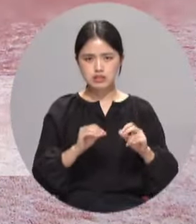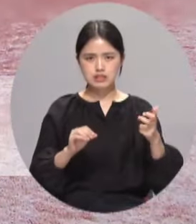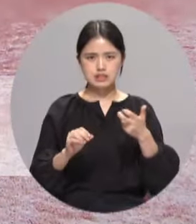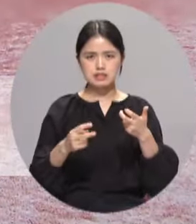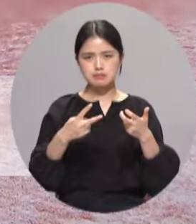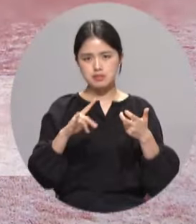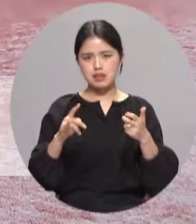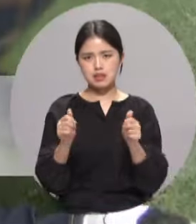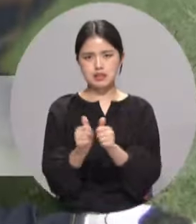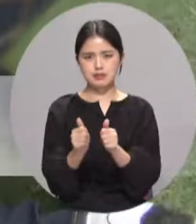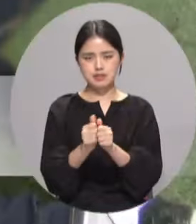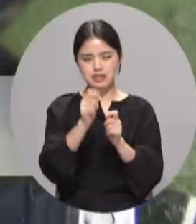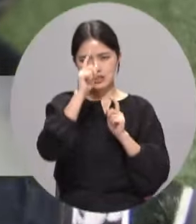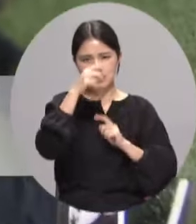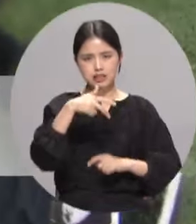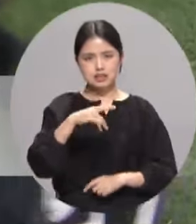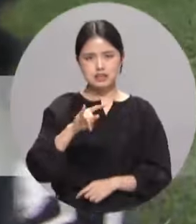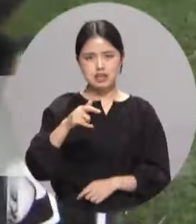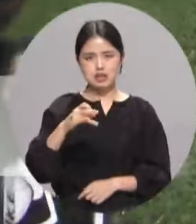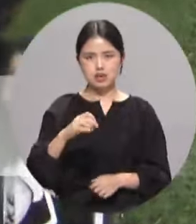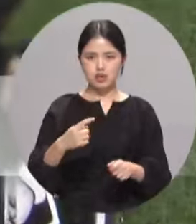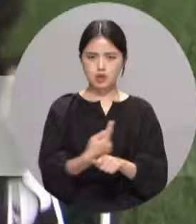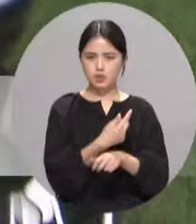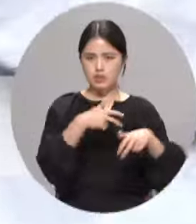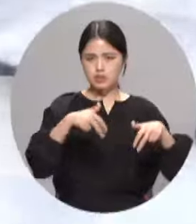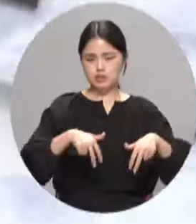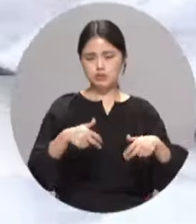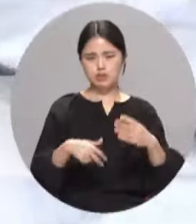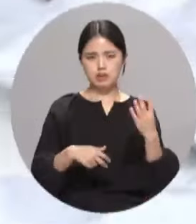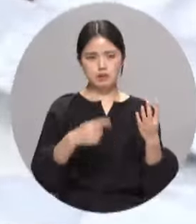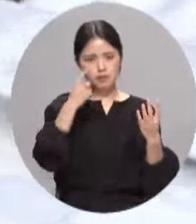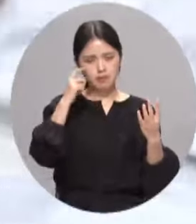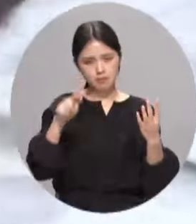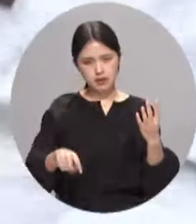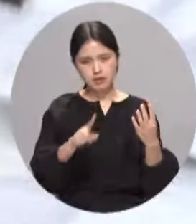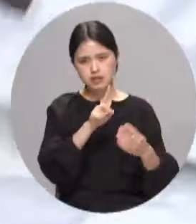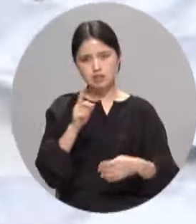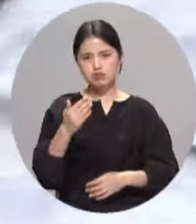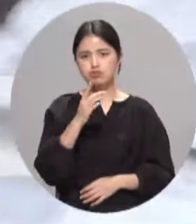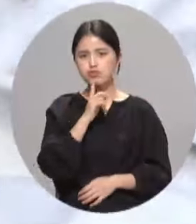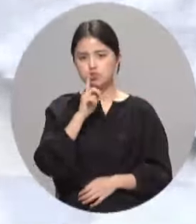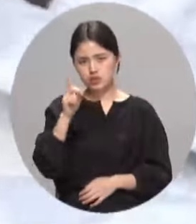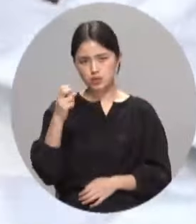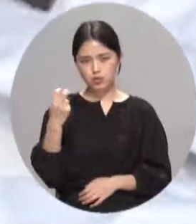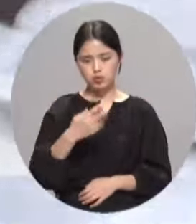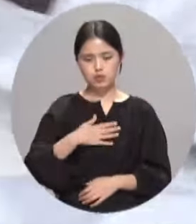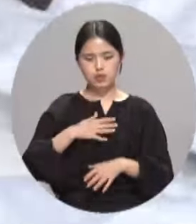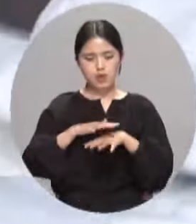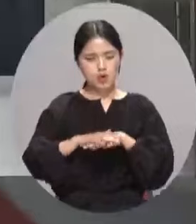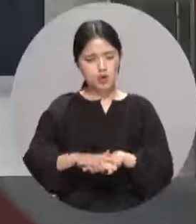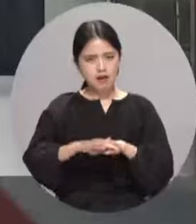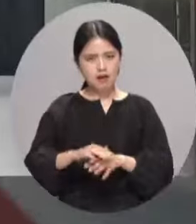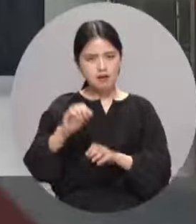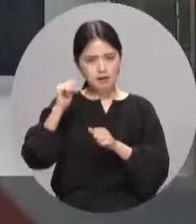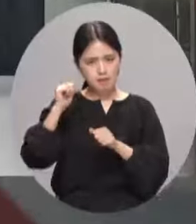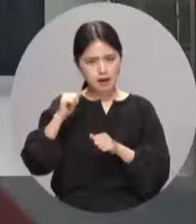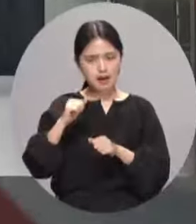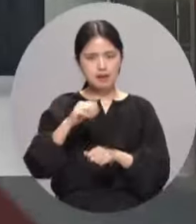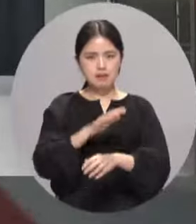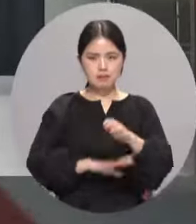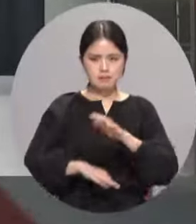남성을 이재경 소방위 등 소방관 4명이 발견해 119 신고와 함께 흉부 압박, 팔다리 마사지